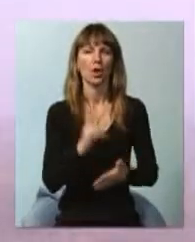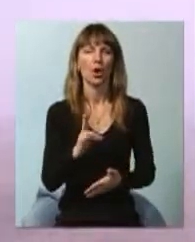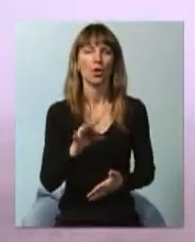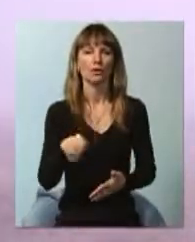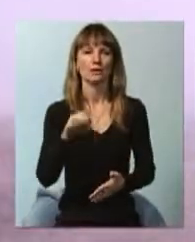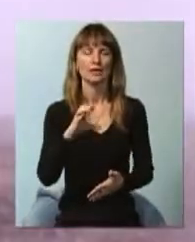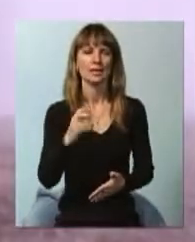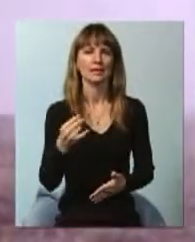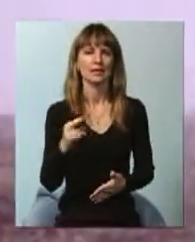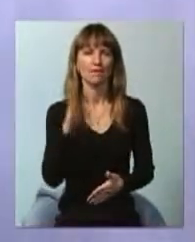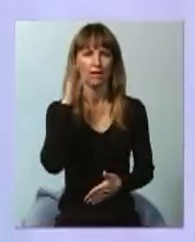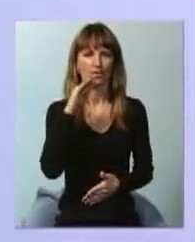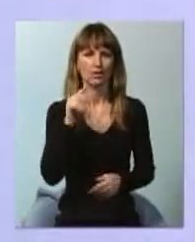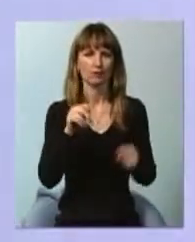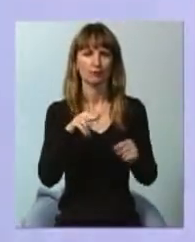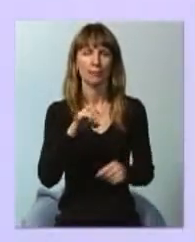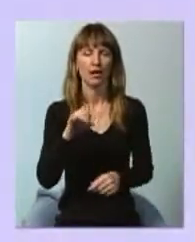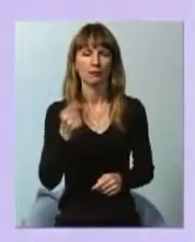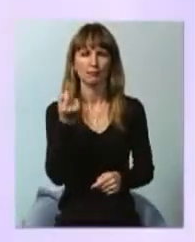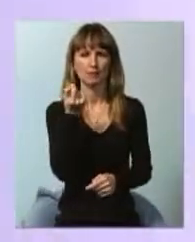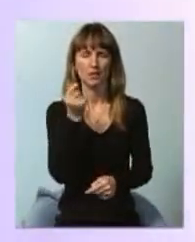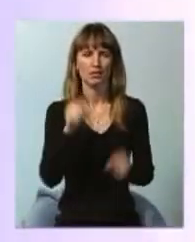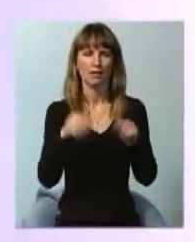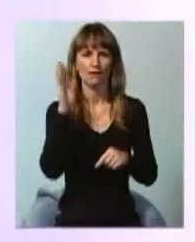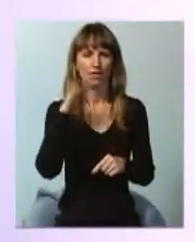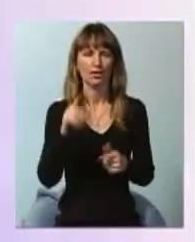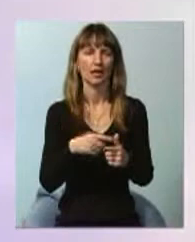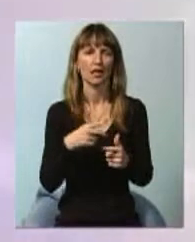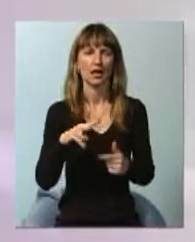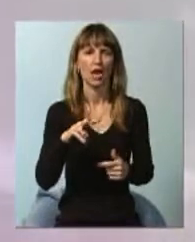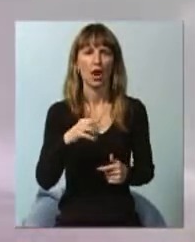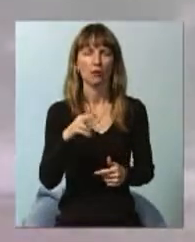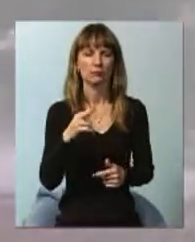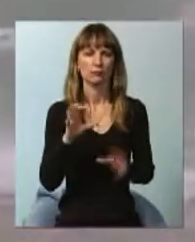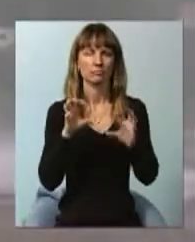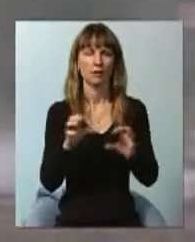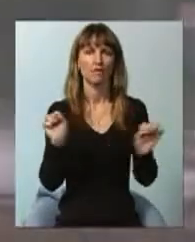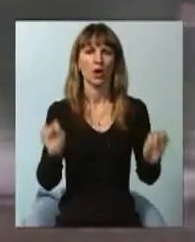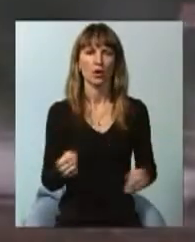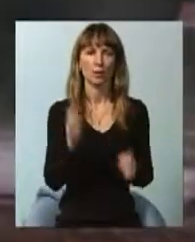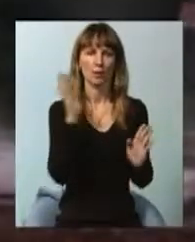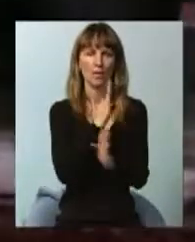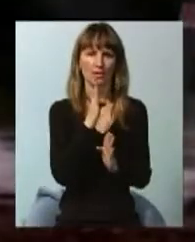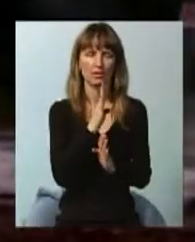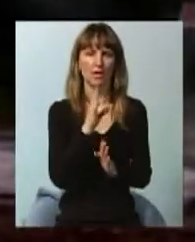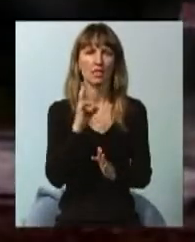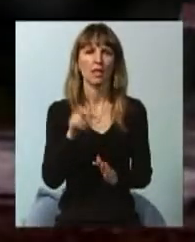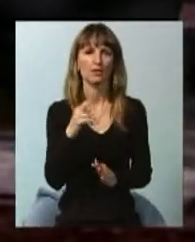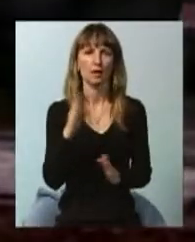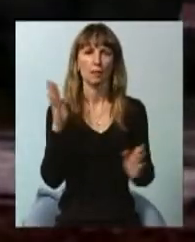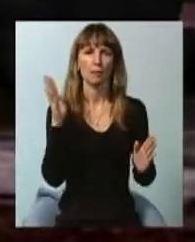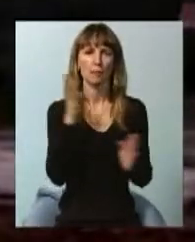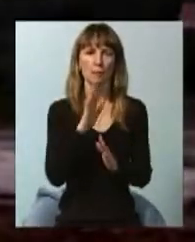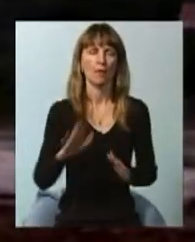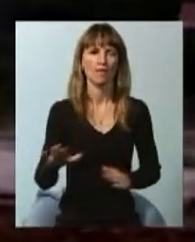пара дрібненькими крапельками води, кристаликами льоду або їхньою сумішю застигає в охолодженому повітрі над поверхнею землі.